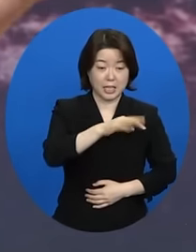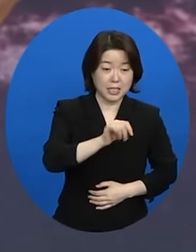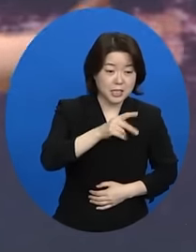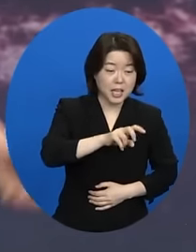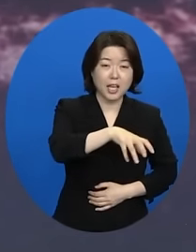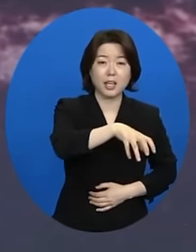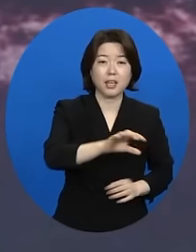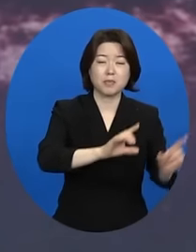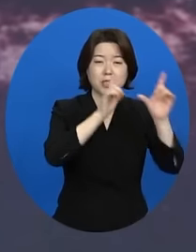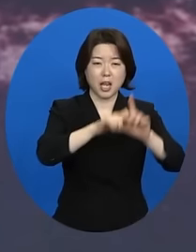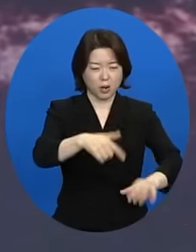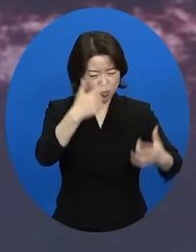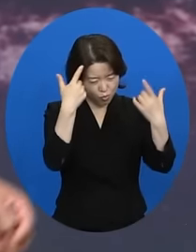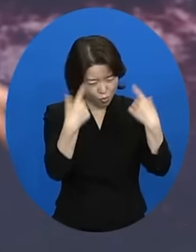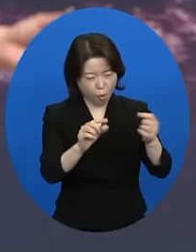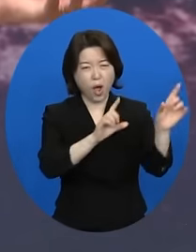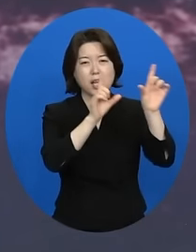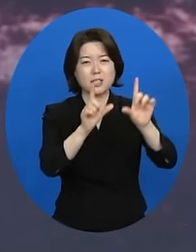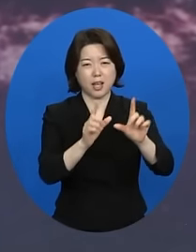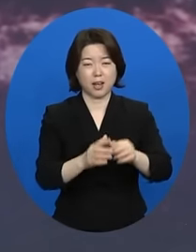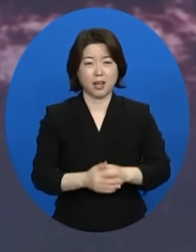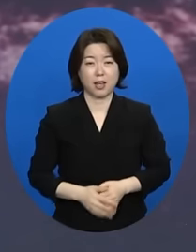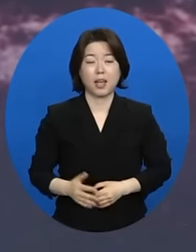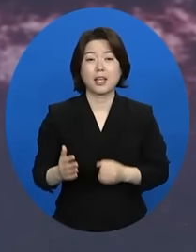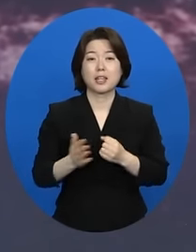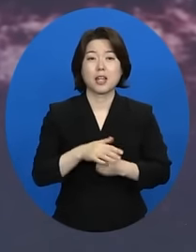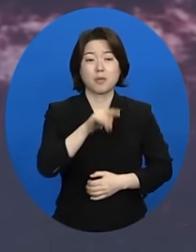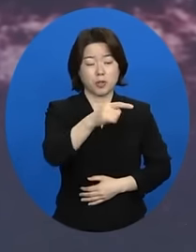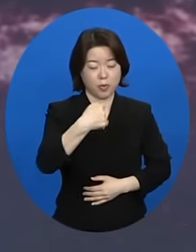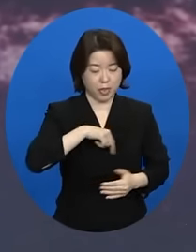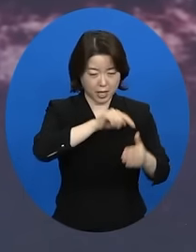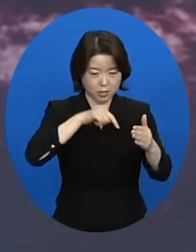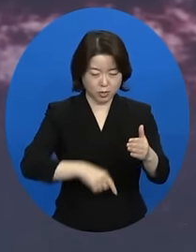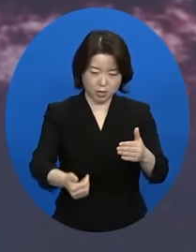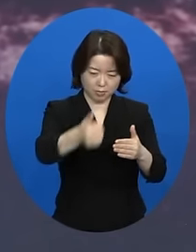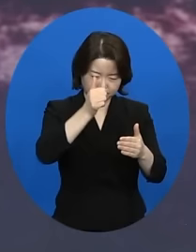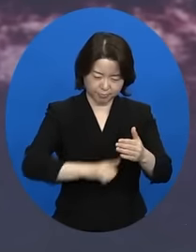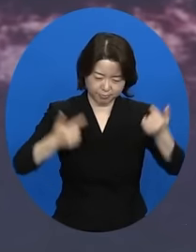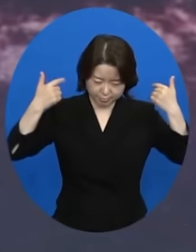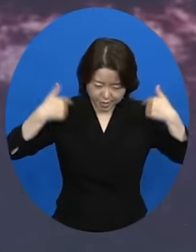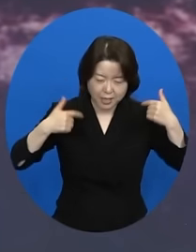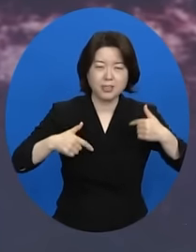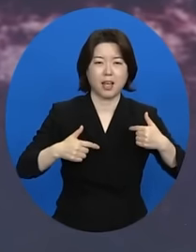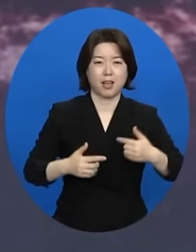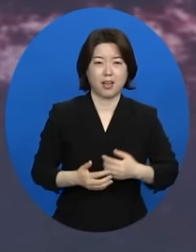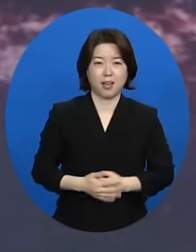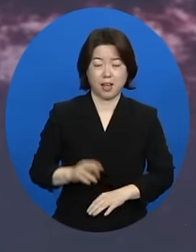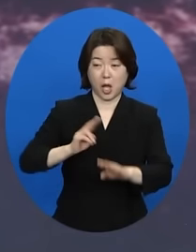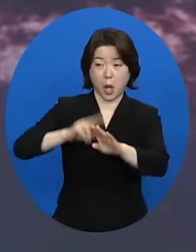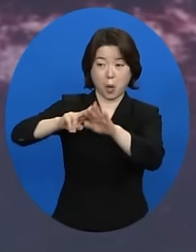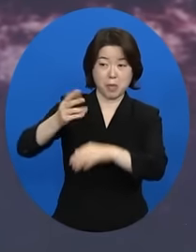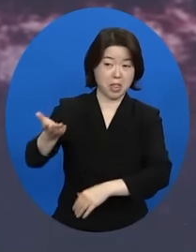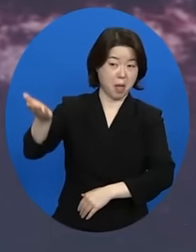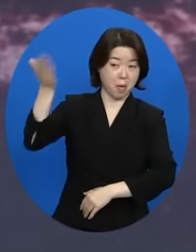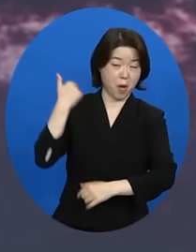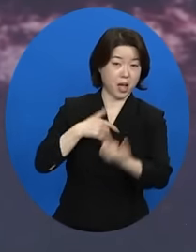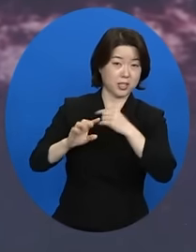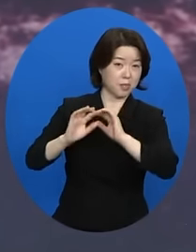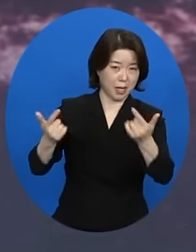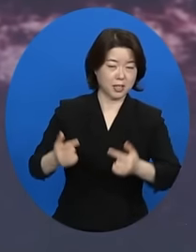바 없는 삶을 살게 될 것이다. 그러니 너는 내 안에 항상 머물러 있어야 돼. 베델의 과거의 체험이